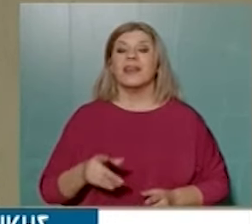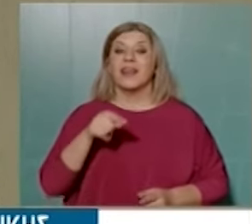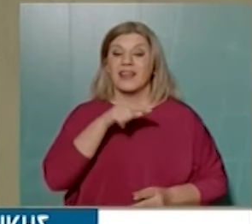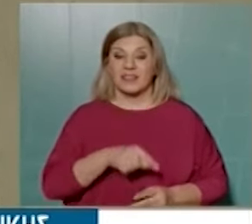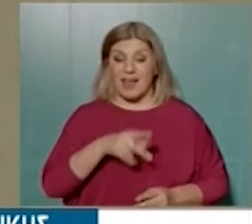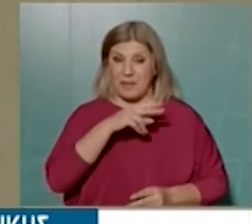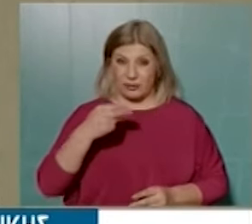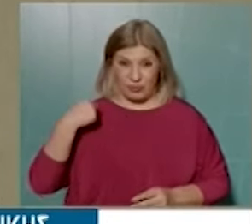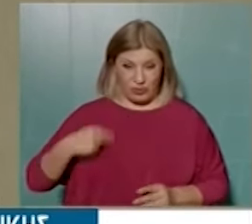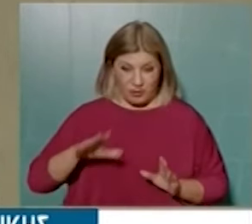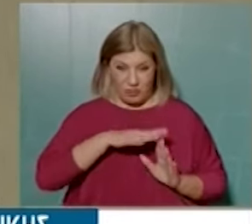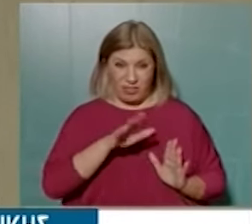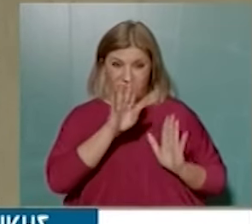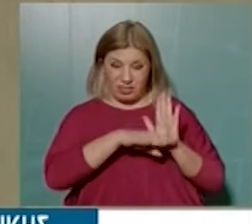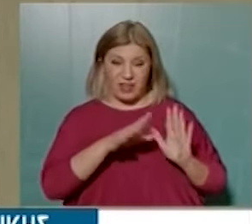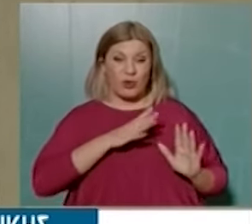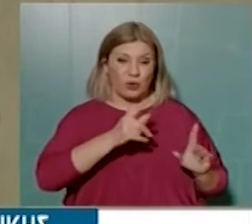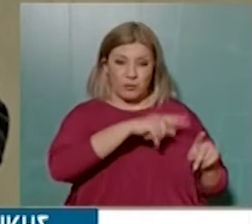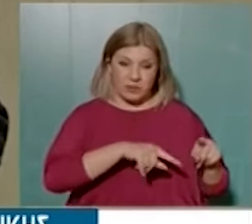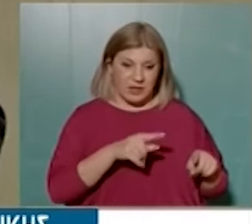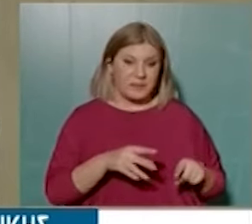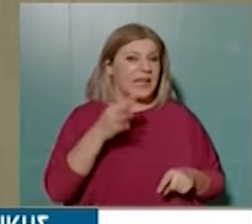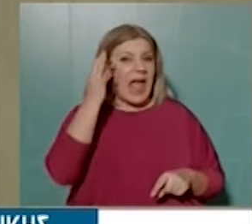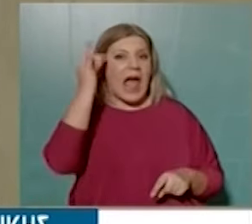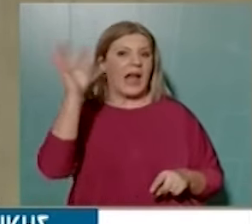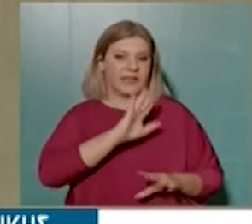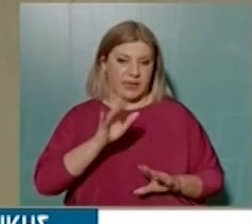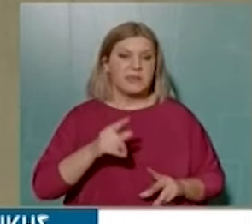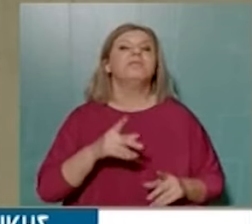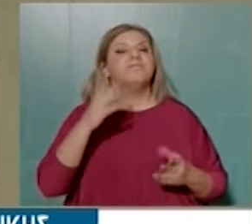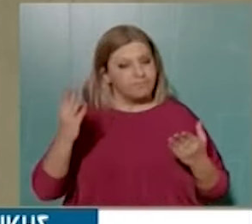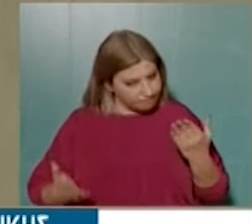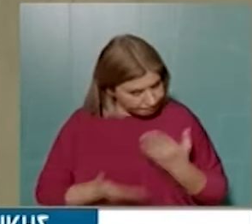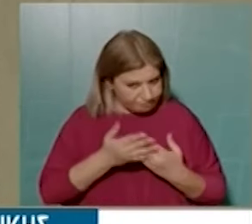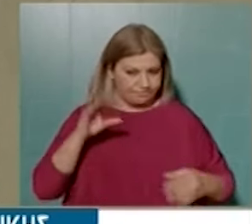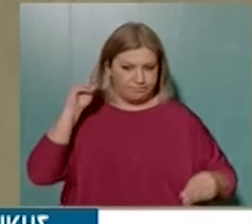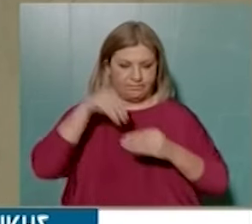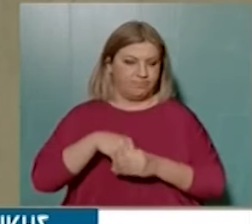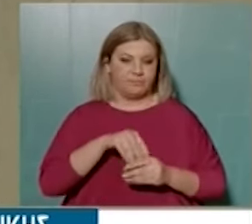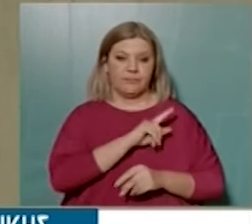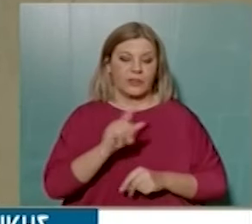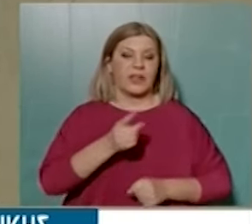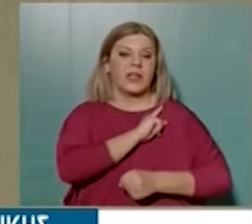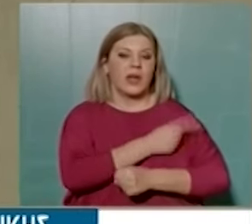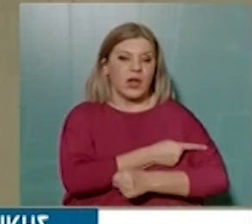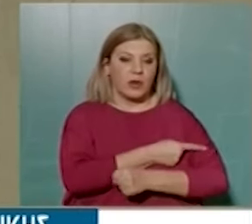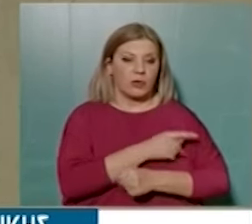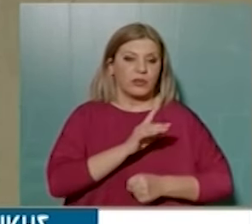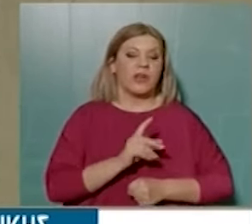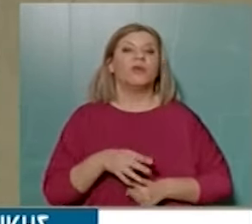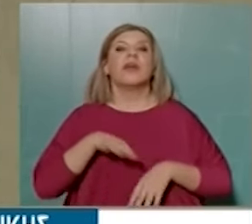και στο δήμο θεσσαλονίκης για μας δεν είναι μια ατυχία ή μια συγκυρία δεν αφορά την ικανότητα ή την